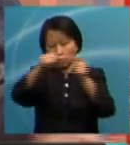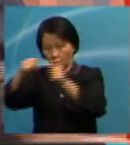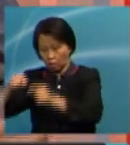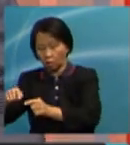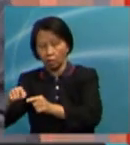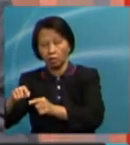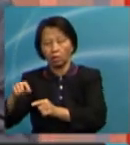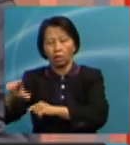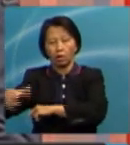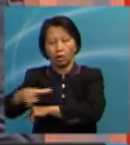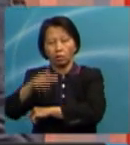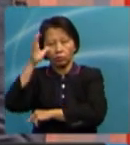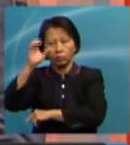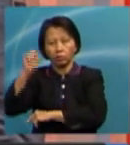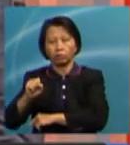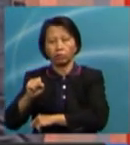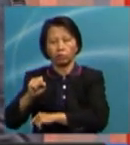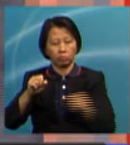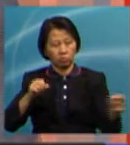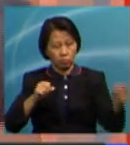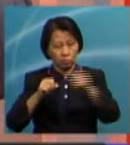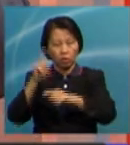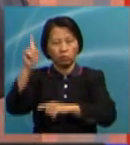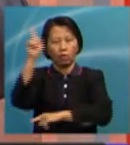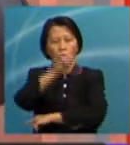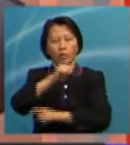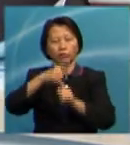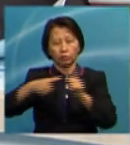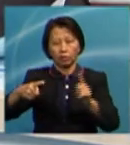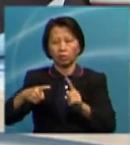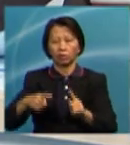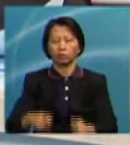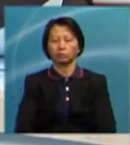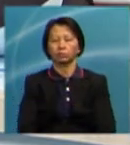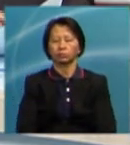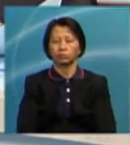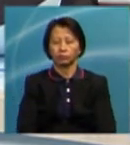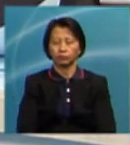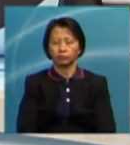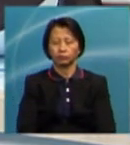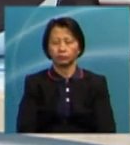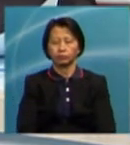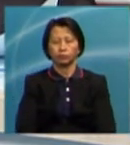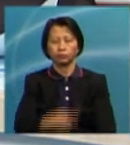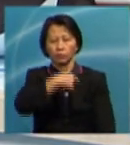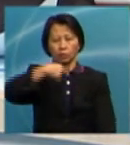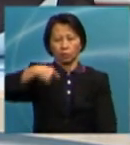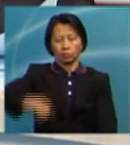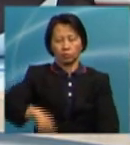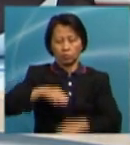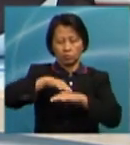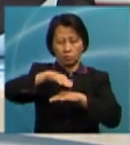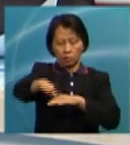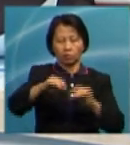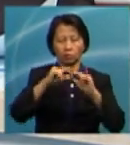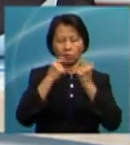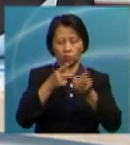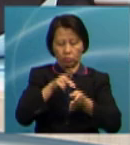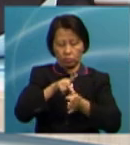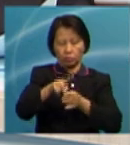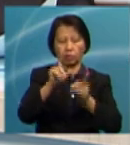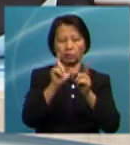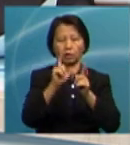sekali sekarang di mana pesawat tu jadi dalam kemungkinan Cina menghantar sekumpulan pakar